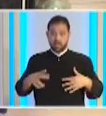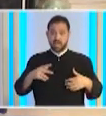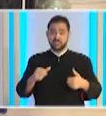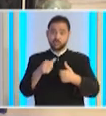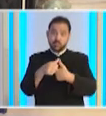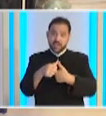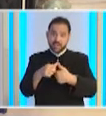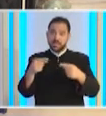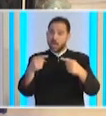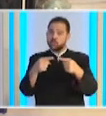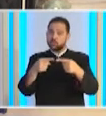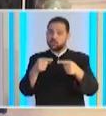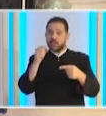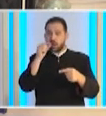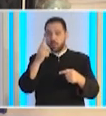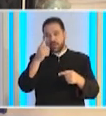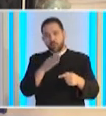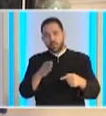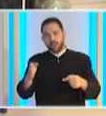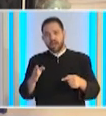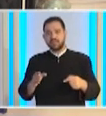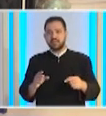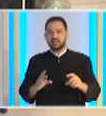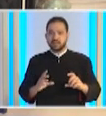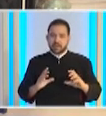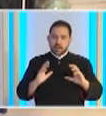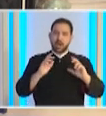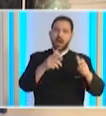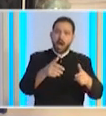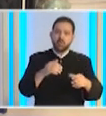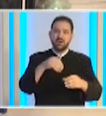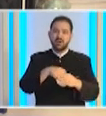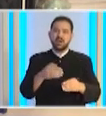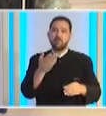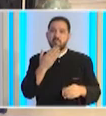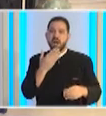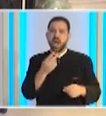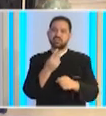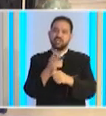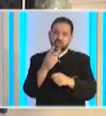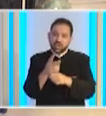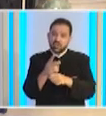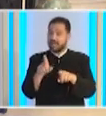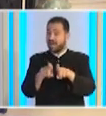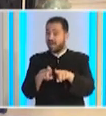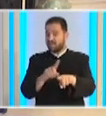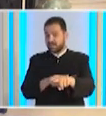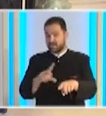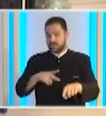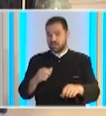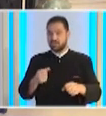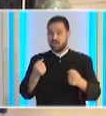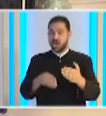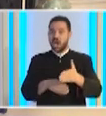al omului, pentru că, pe de o parte, ne aruncă în tot felul de patim și în tot felul de greșeli, în același timp